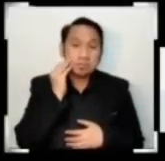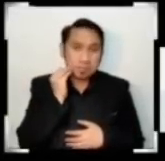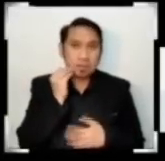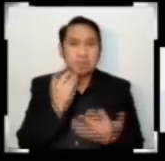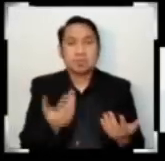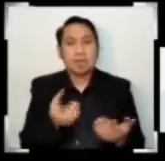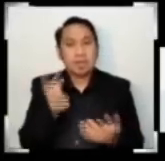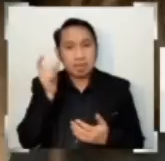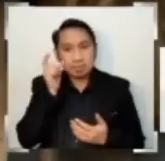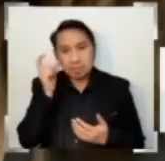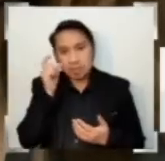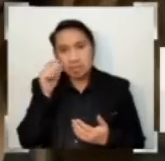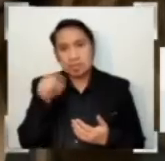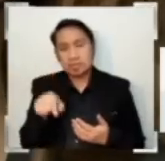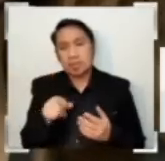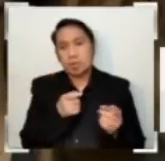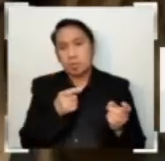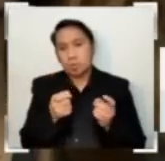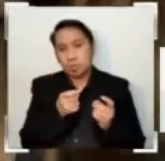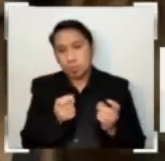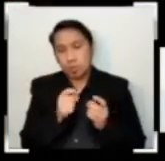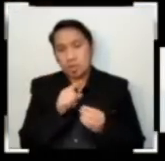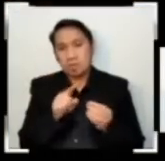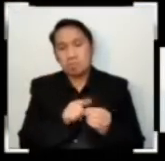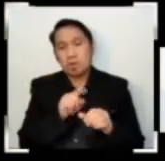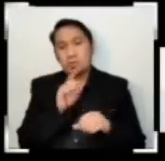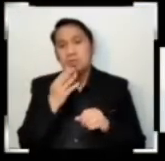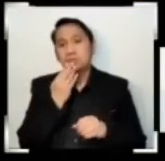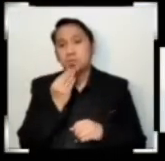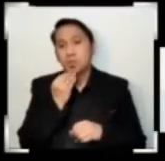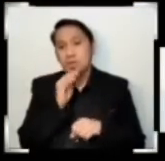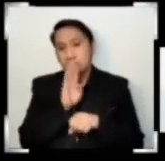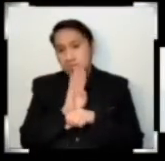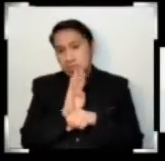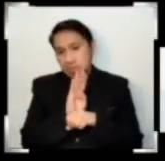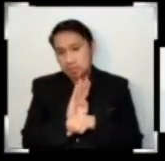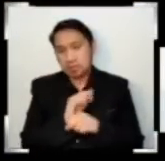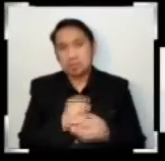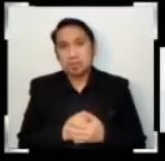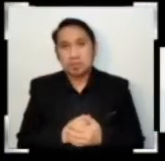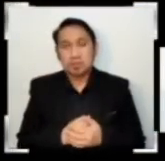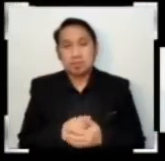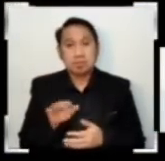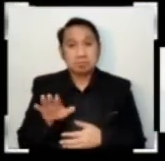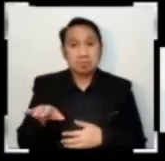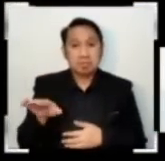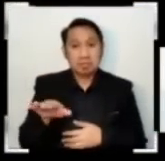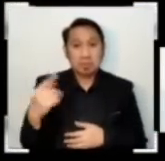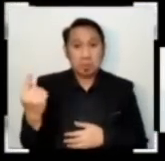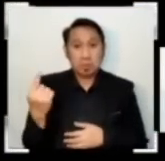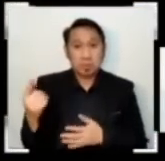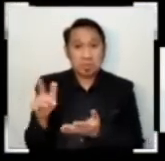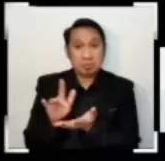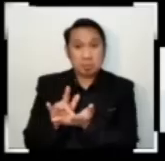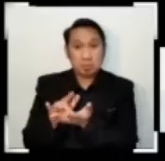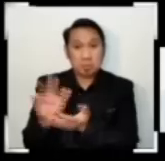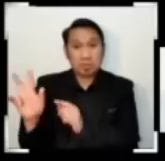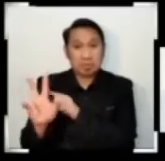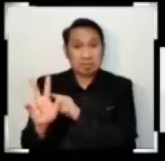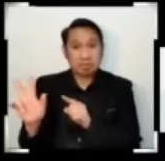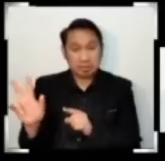na monopolyo. Sa ganong tubo na pinaghahatian lang ng 3, di mahirap